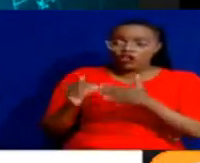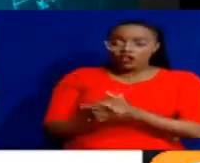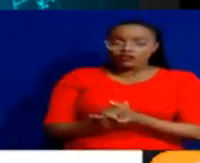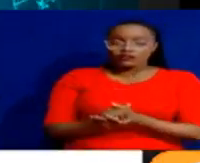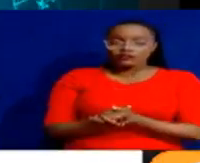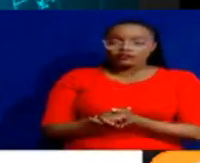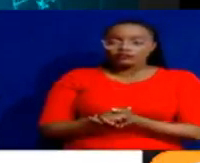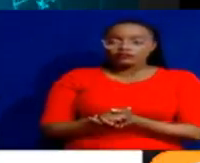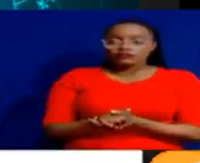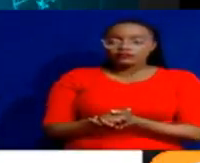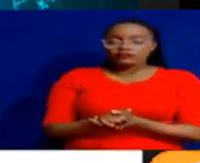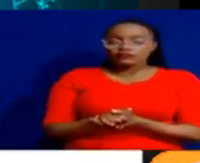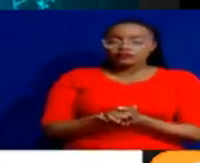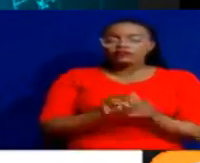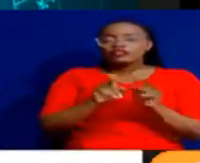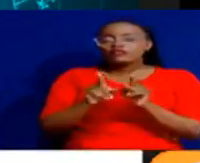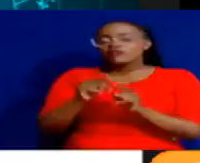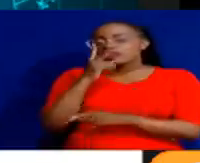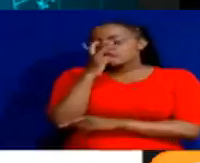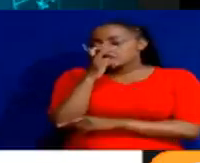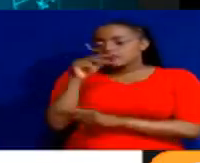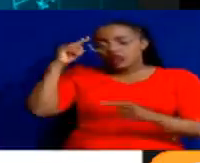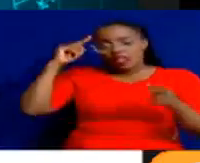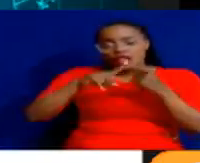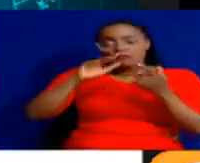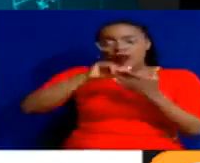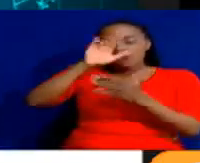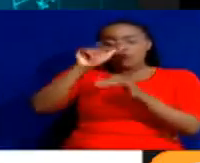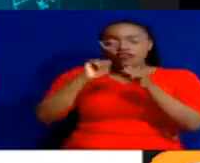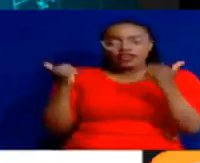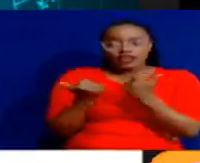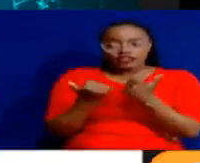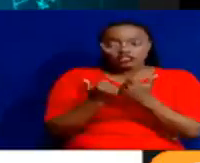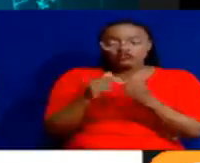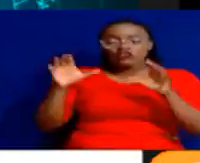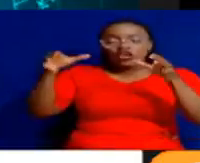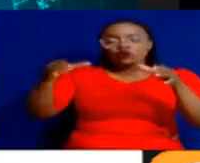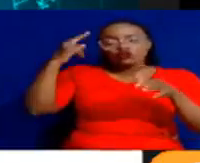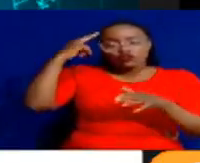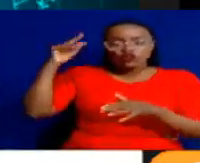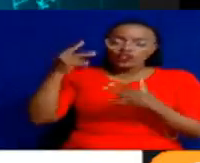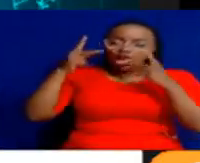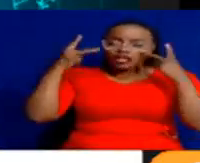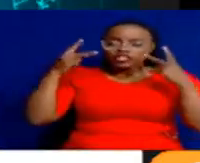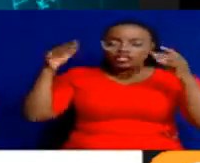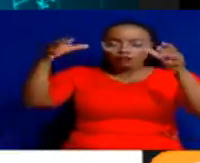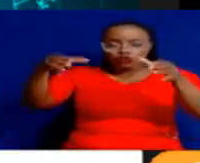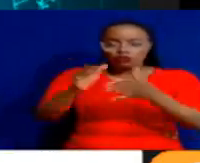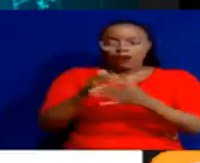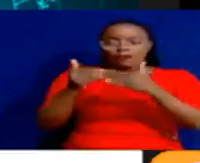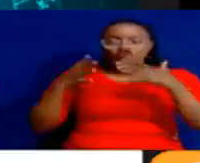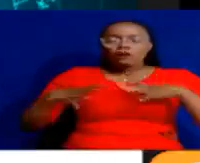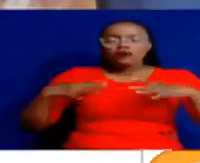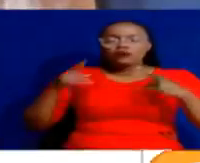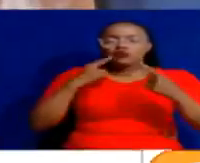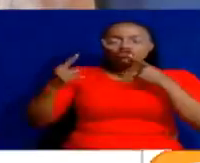Musa, Bongwe na Ngombato ndio yanadaiwa kulengwa sana na maajenti hawa wa makundi ya kigaidi. Zamani watu walikuwa